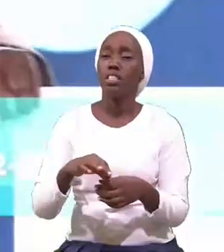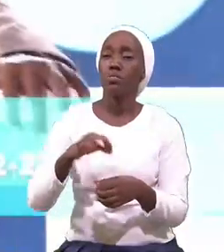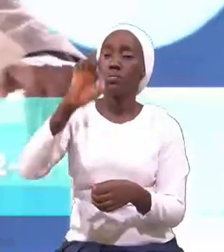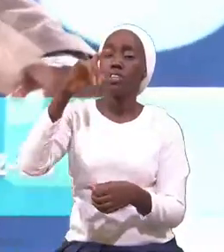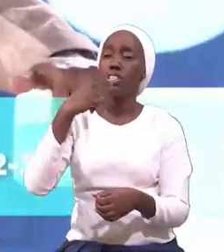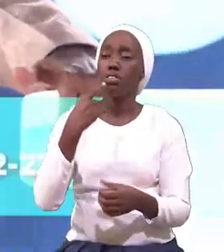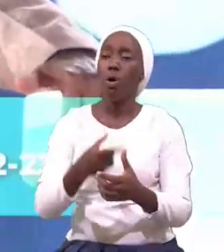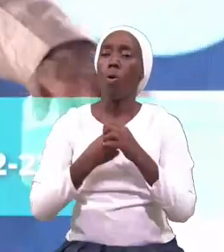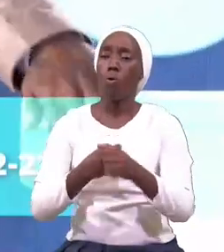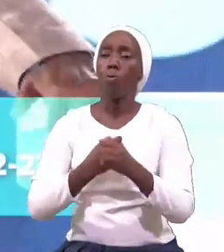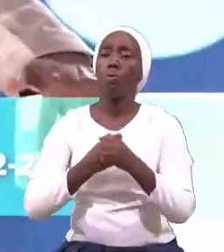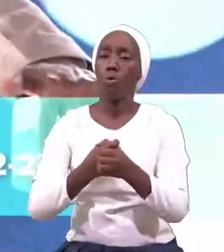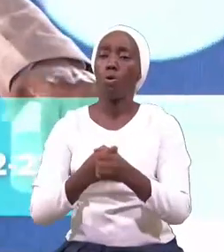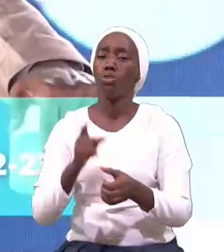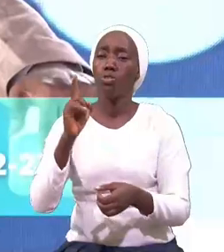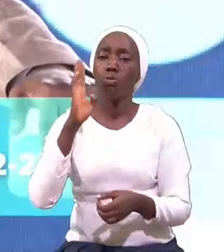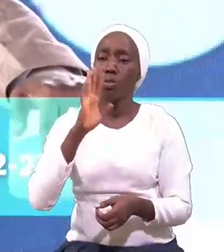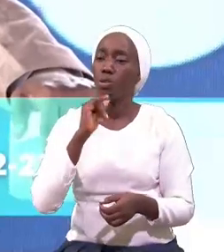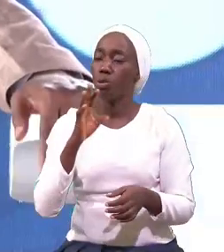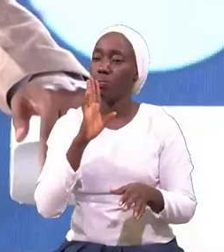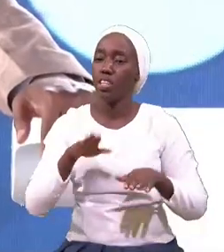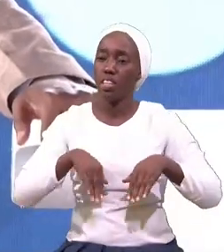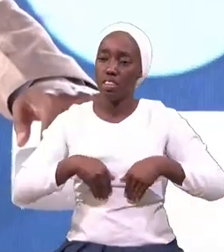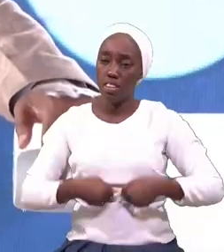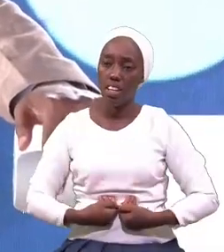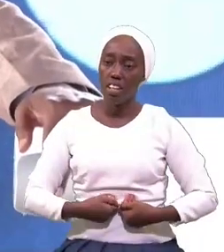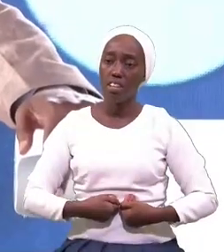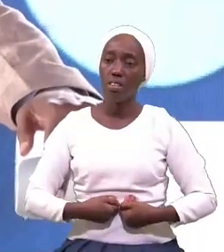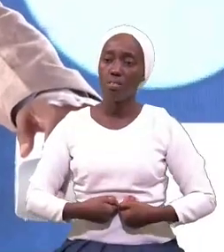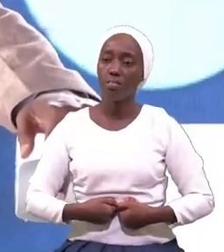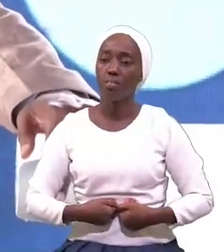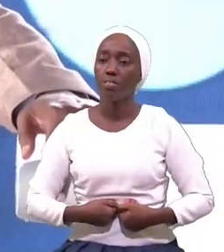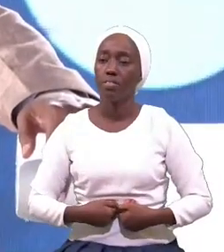L'Esprit dit, cours, tu ne seras pas fatigué.